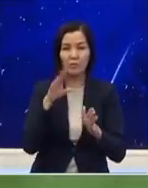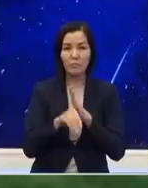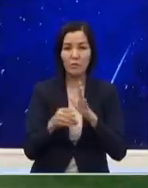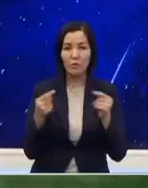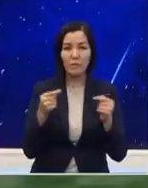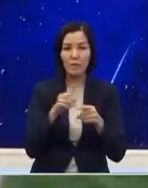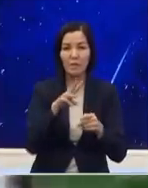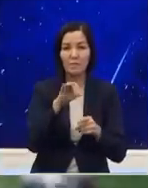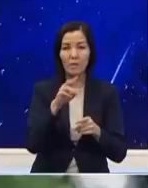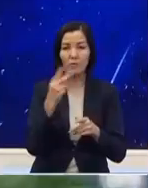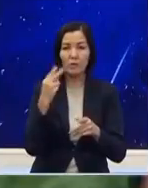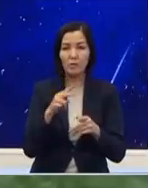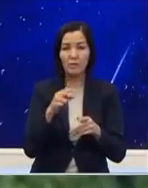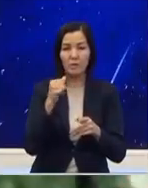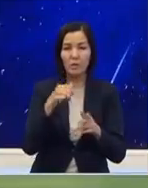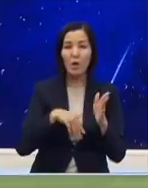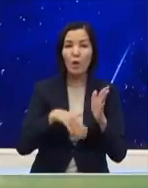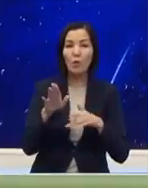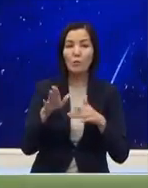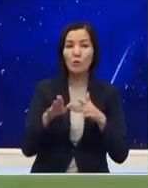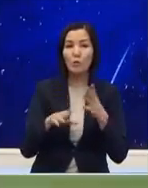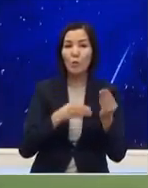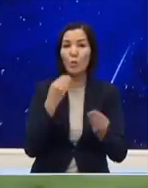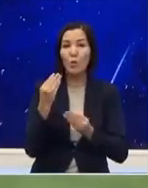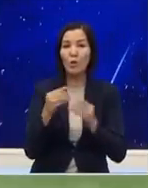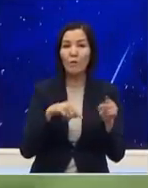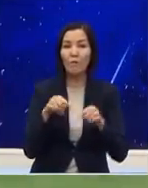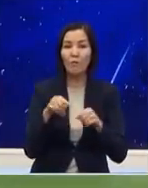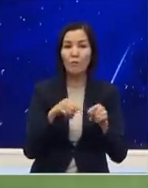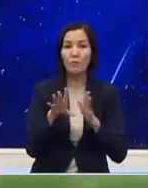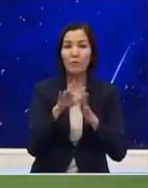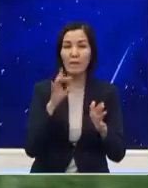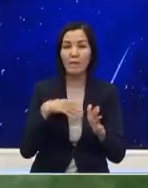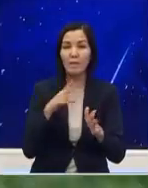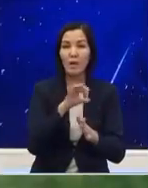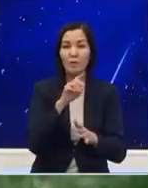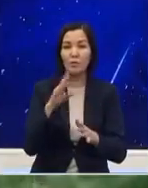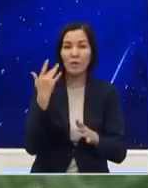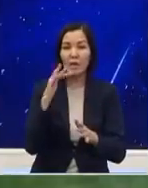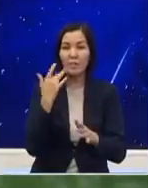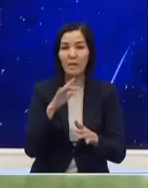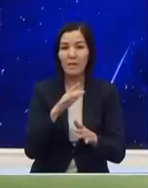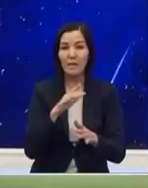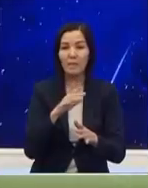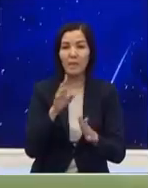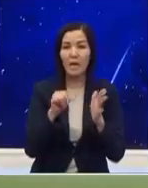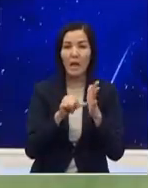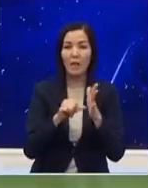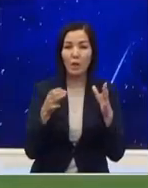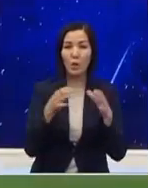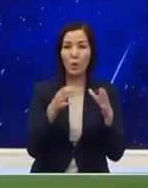сәйкес Марадона 20-шы ғасырдың үздік футболшы атанды. Ол оңтүстік Америка мен Европадағы беделді 6 клубта